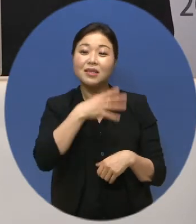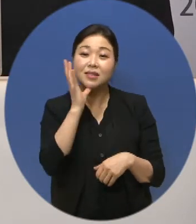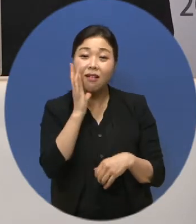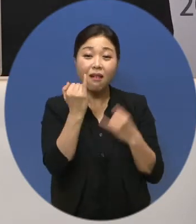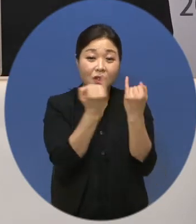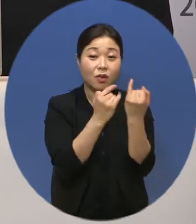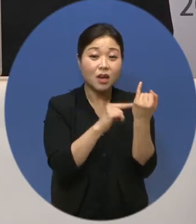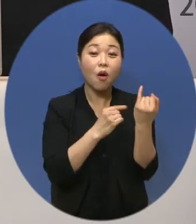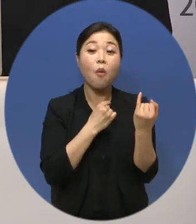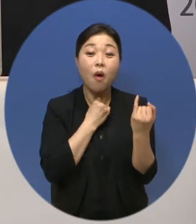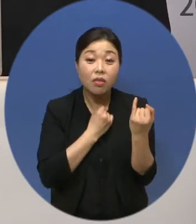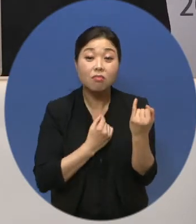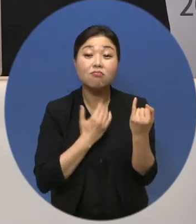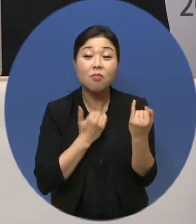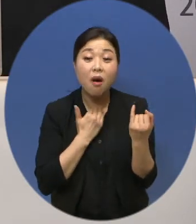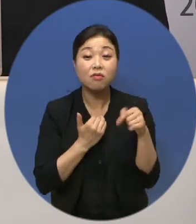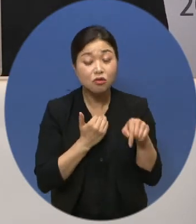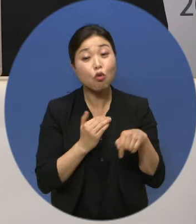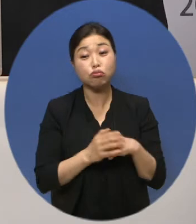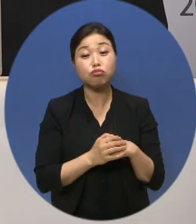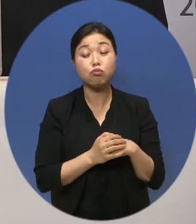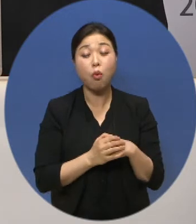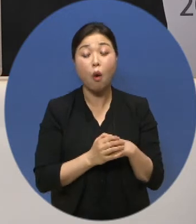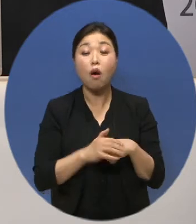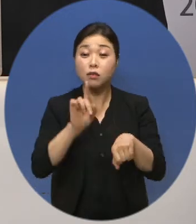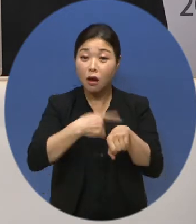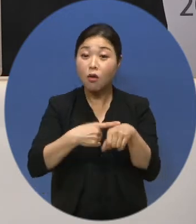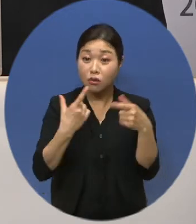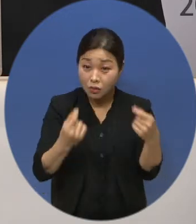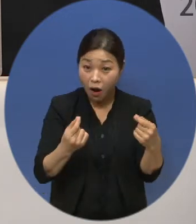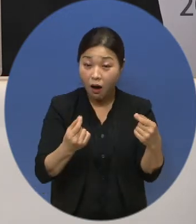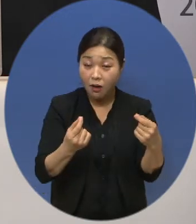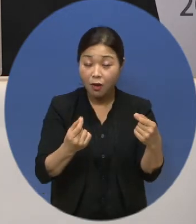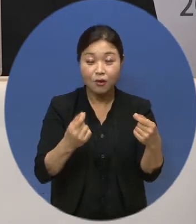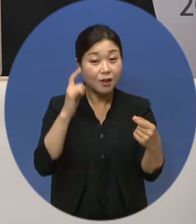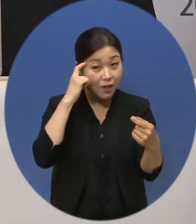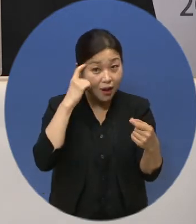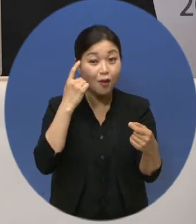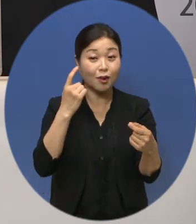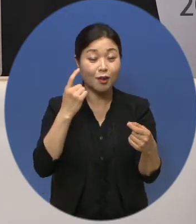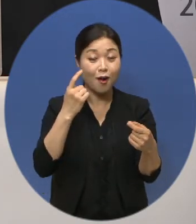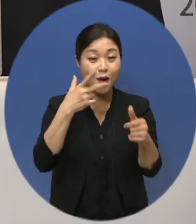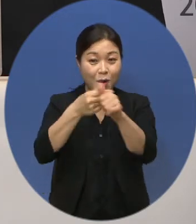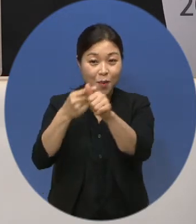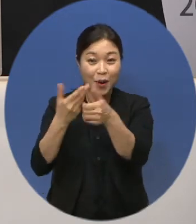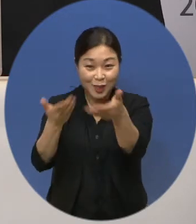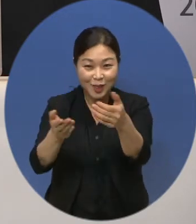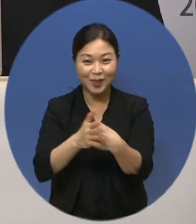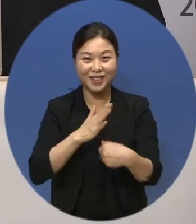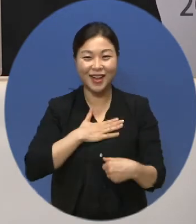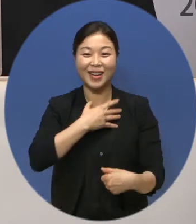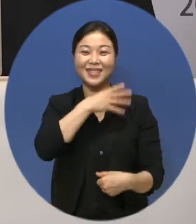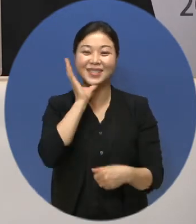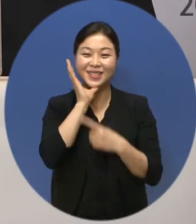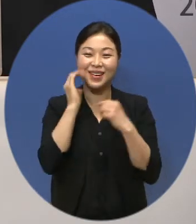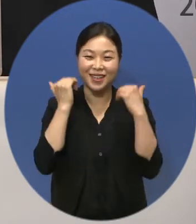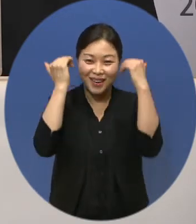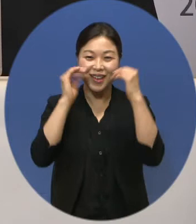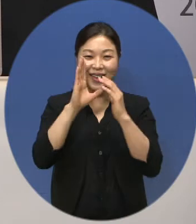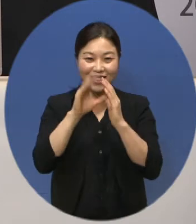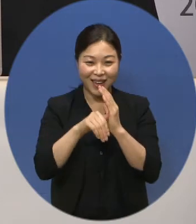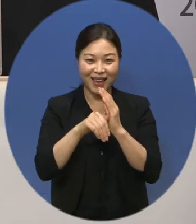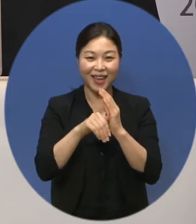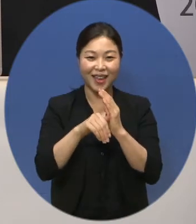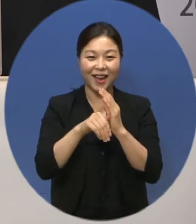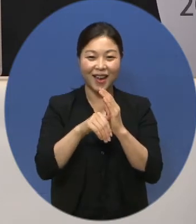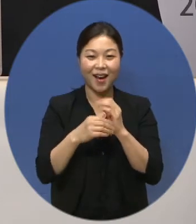거다. 이런 그렇죠. 걸 좀 인식을 심어드리고 나중에 제가 나의 그 나이가 됐을 때는 자연스럽게 그렇게 이제 뭐 중학생짜리